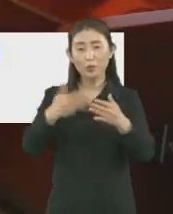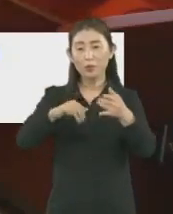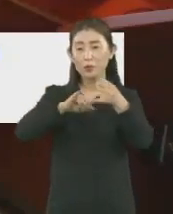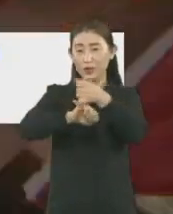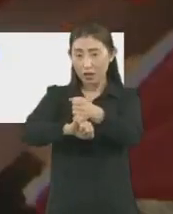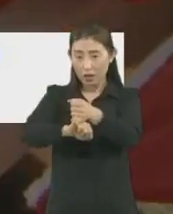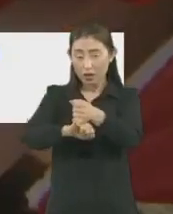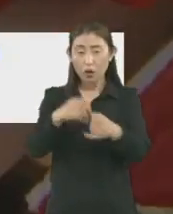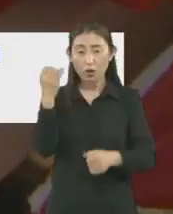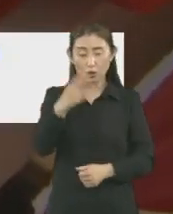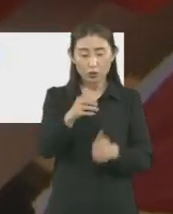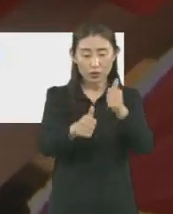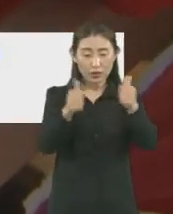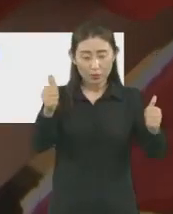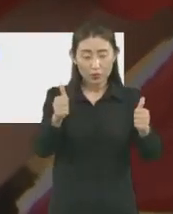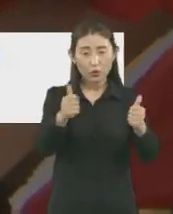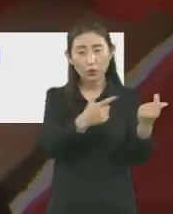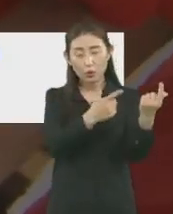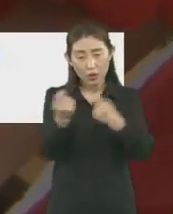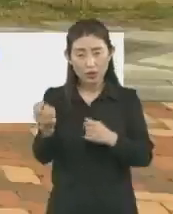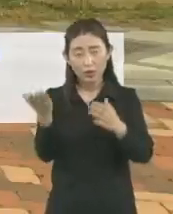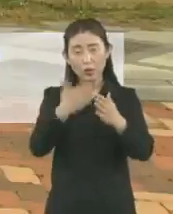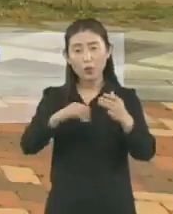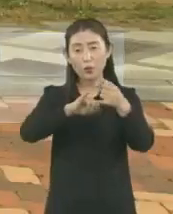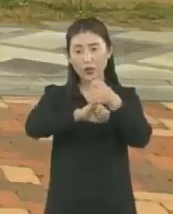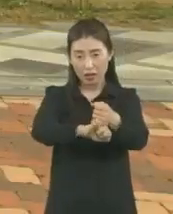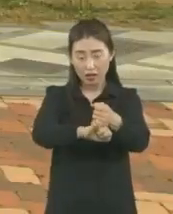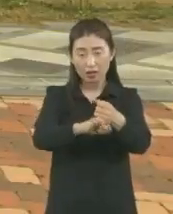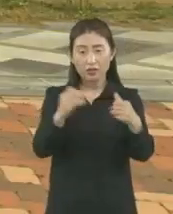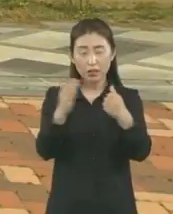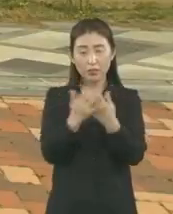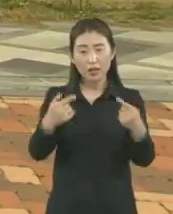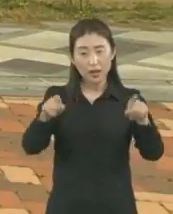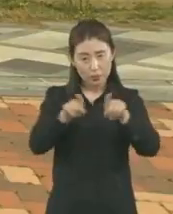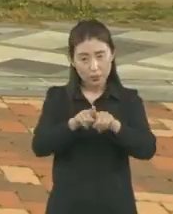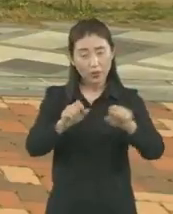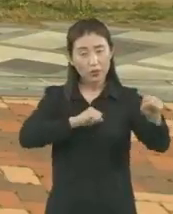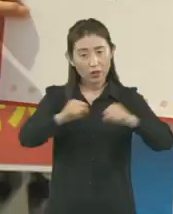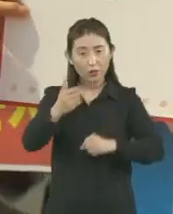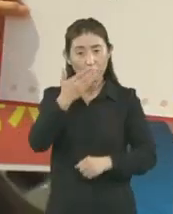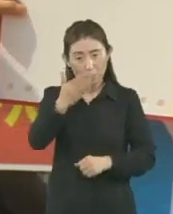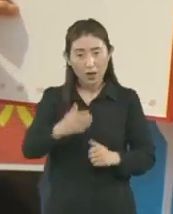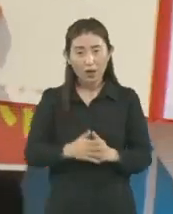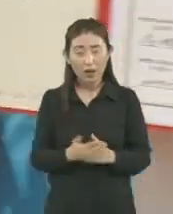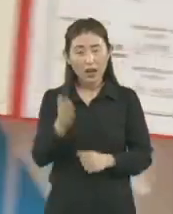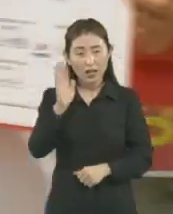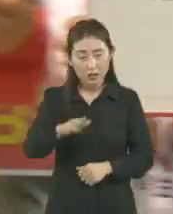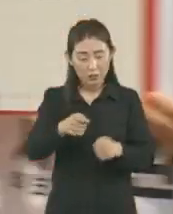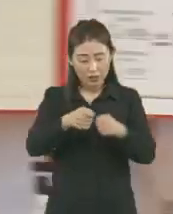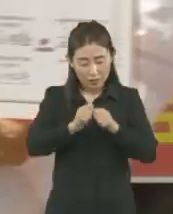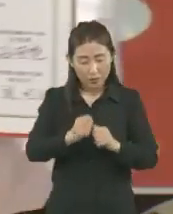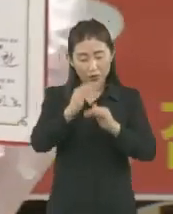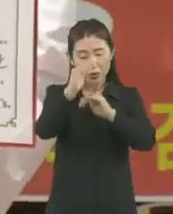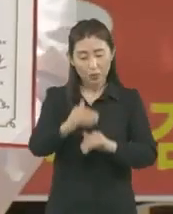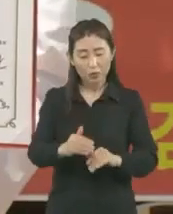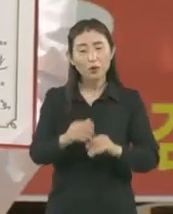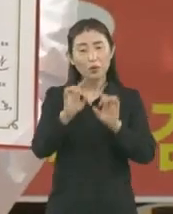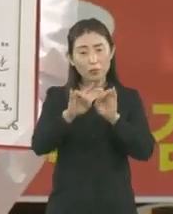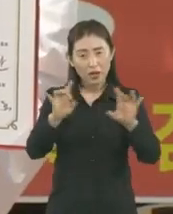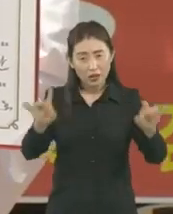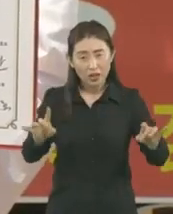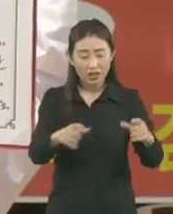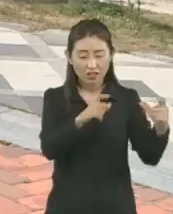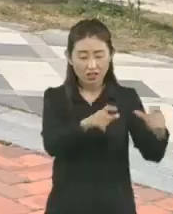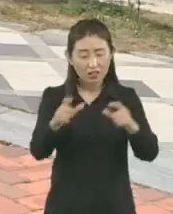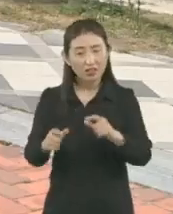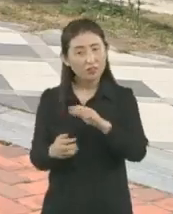각 당선인들의 공약에도 포함됐던 만큼 공동 대응이 가능합니다. 하지만 세부적인 내용에 있어서 각 지역의